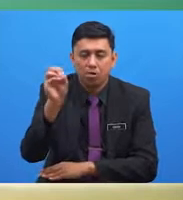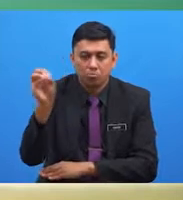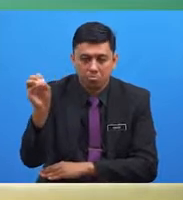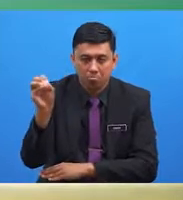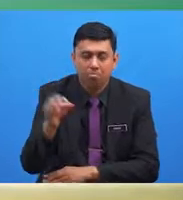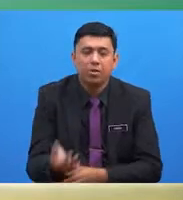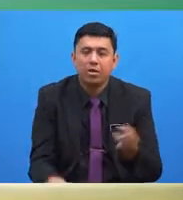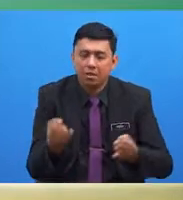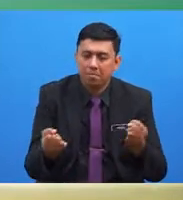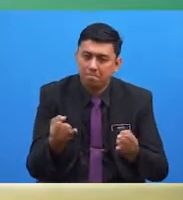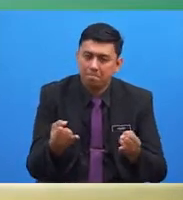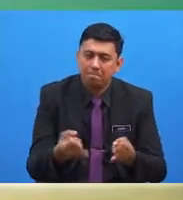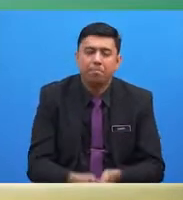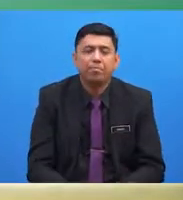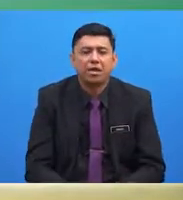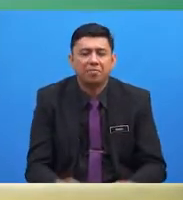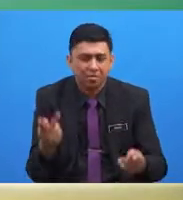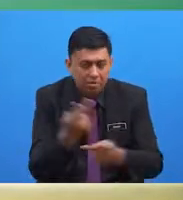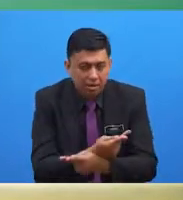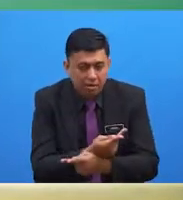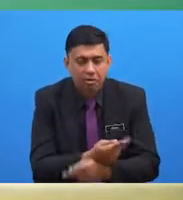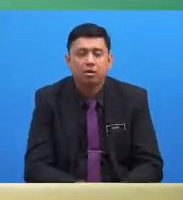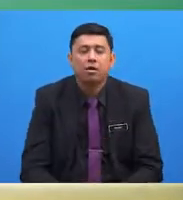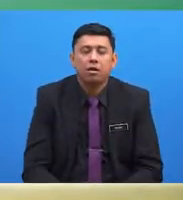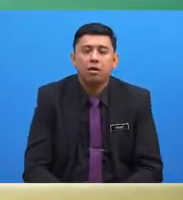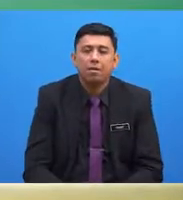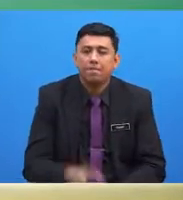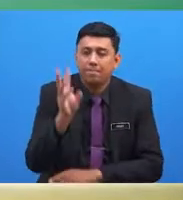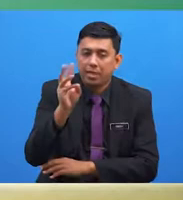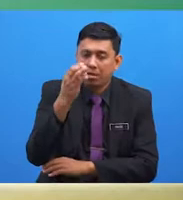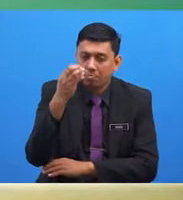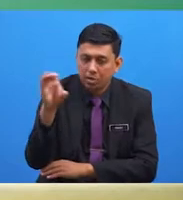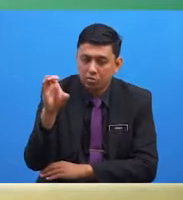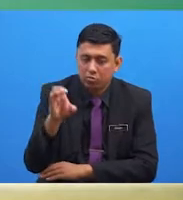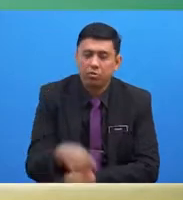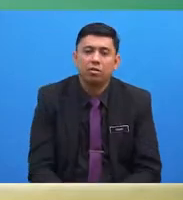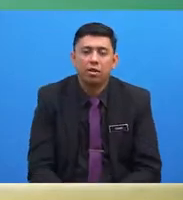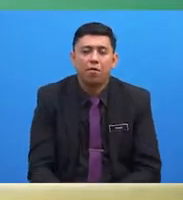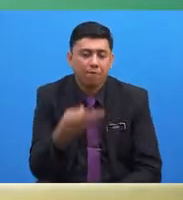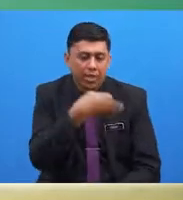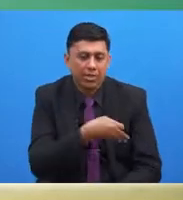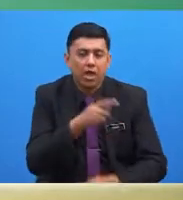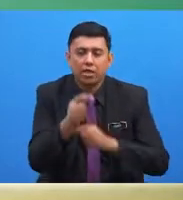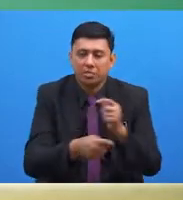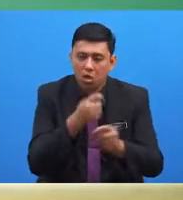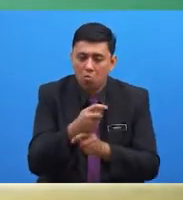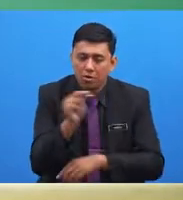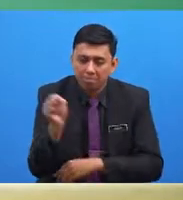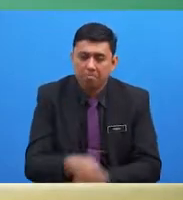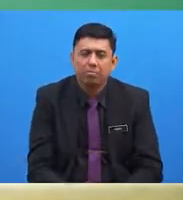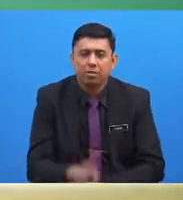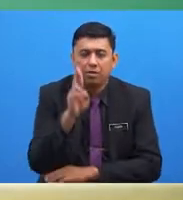RM2,400 dalam imbangan duga akan didarabkan dengan 6% kadar faedah tahunan, menjadikannya